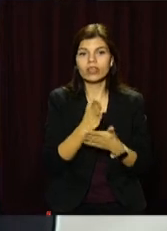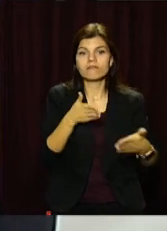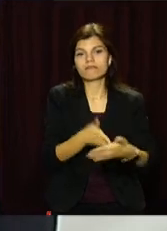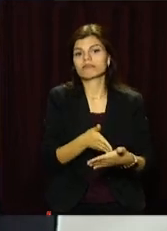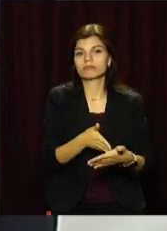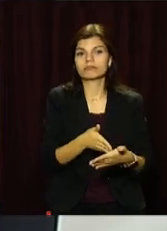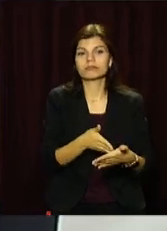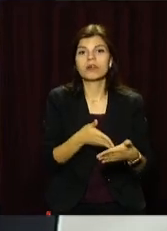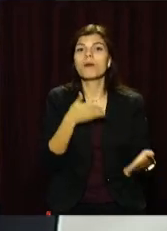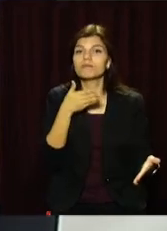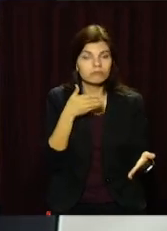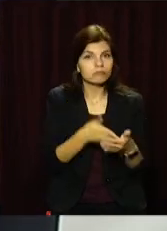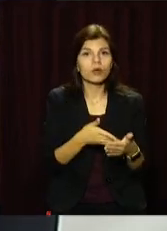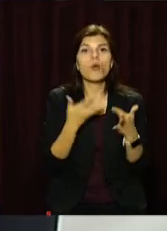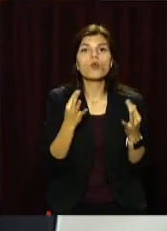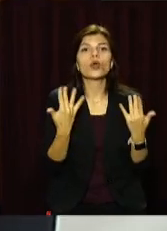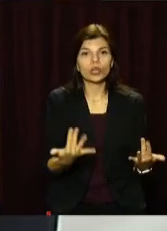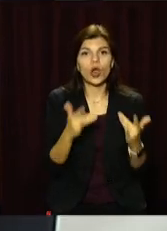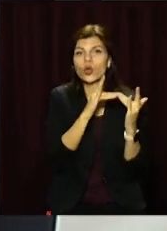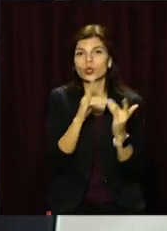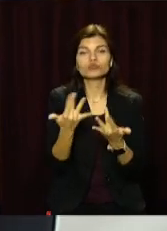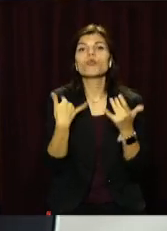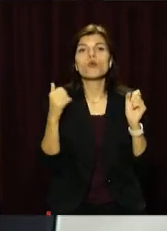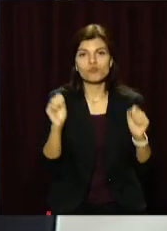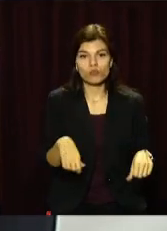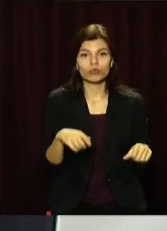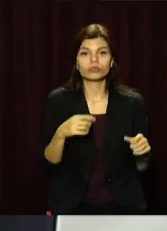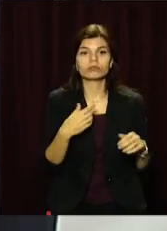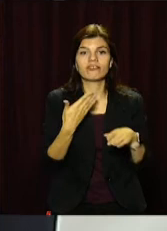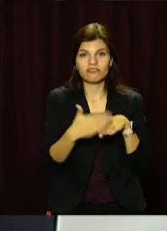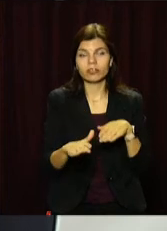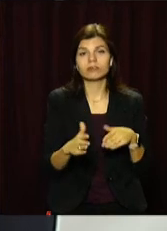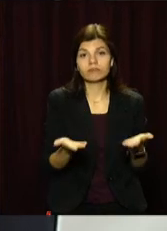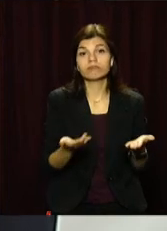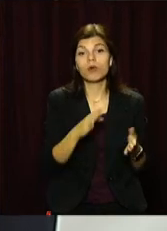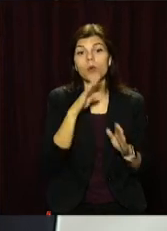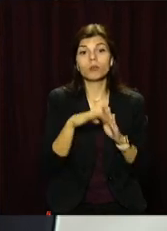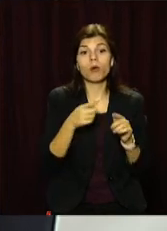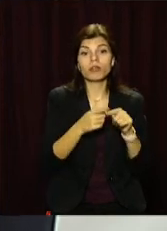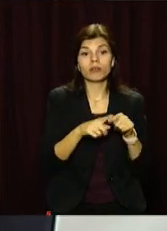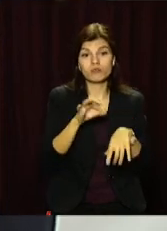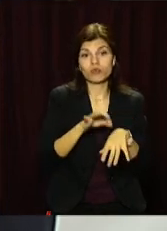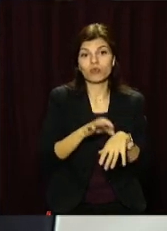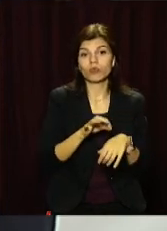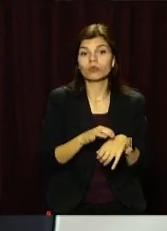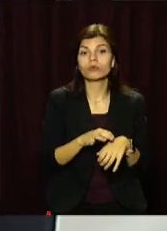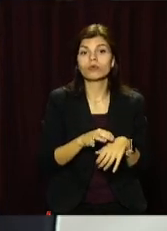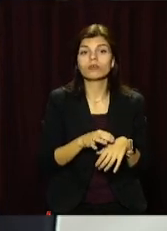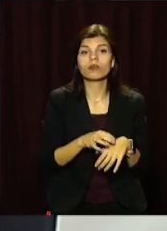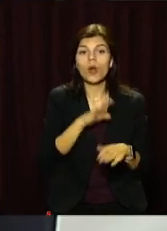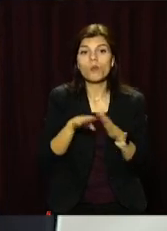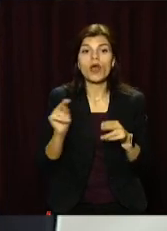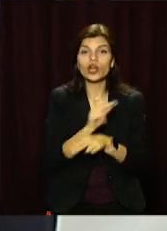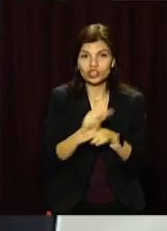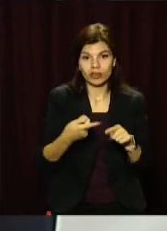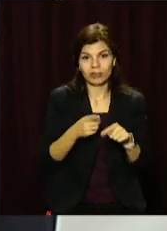межа. Межа як по кількості ліжок, які ми можемо відвести під цю хворобу, під лікування